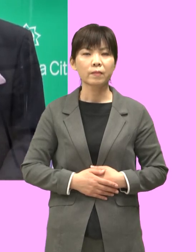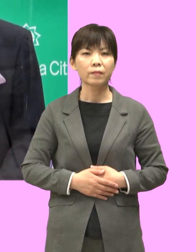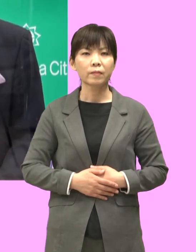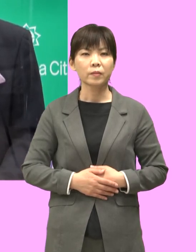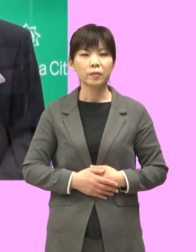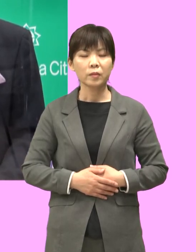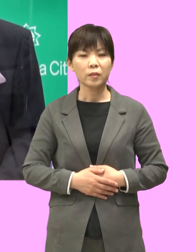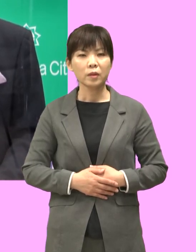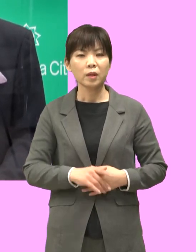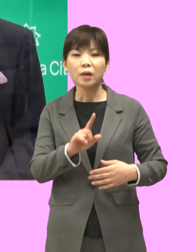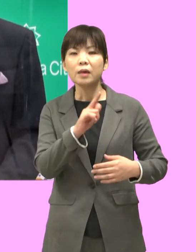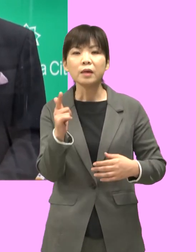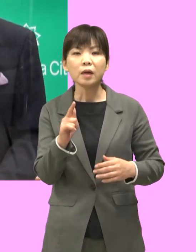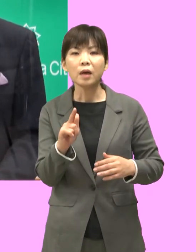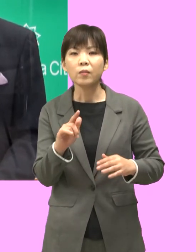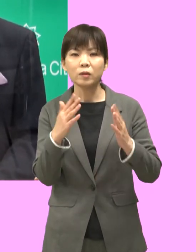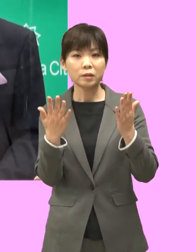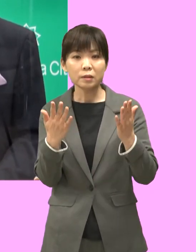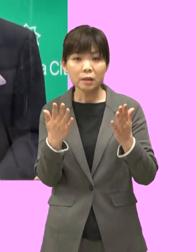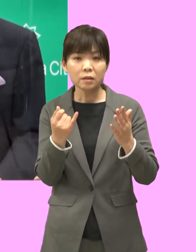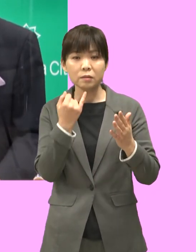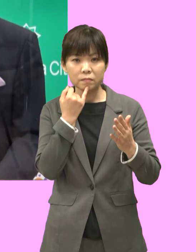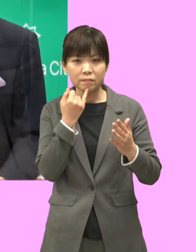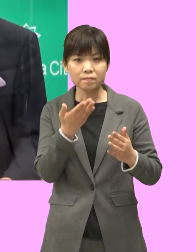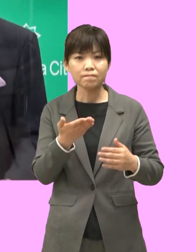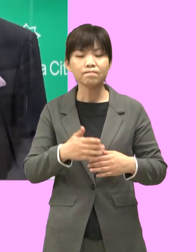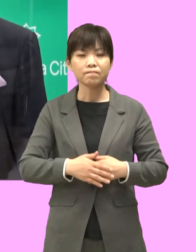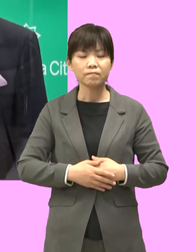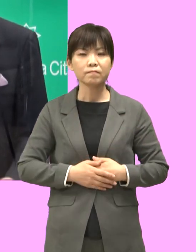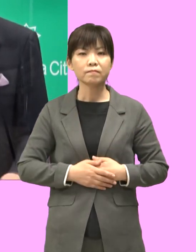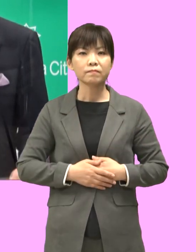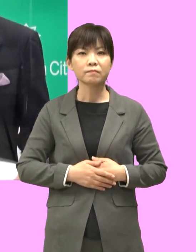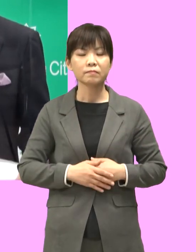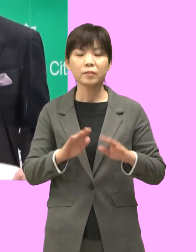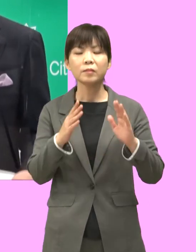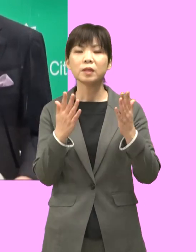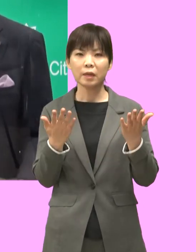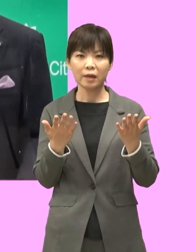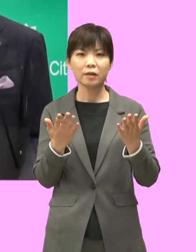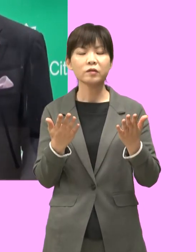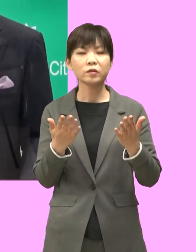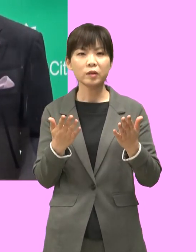発表事項以外もよろしいでしょうか。 はい、 はい、